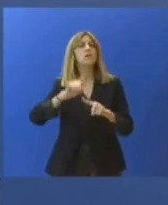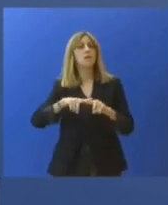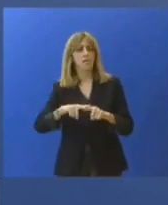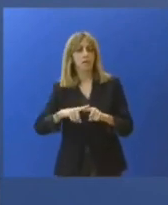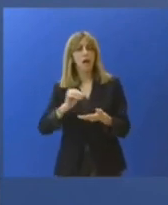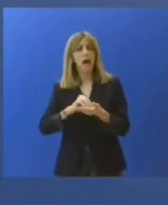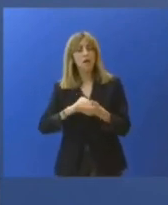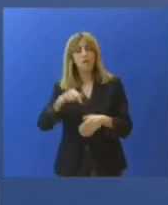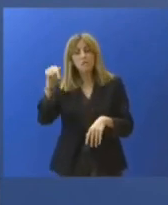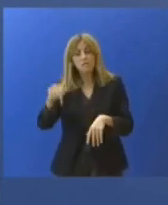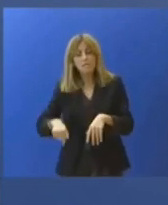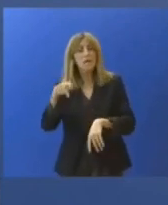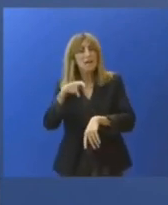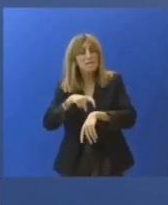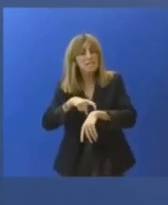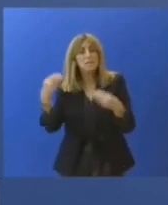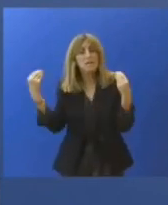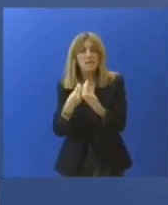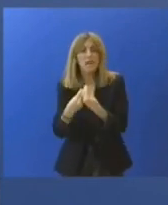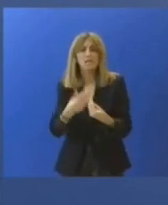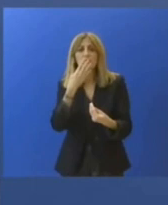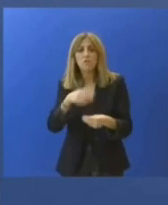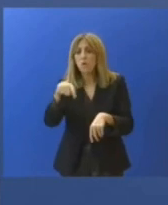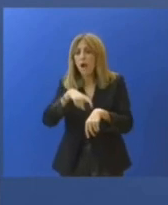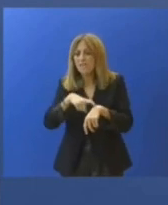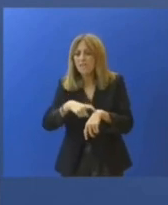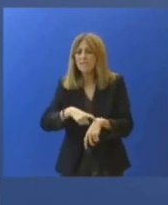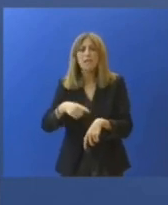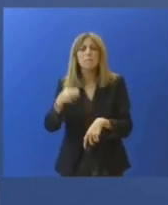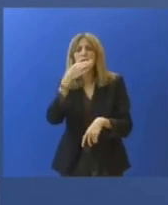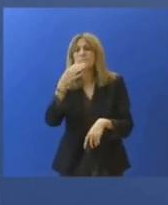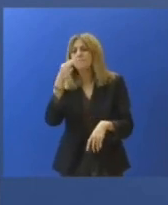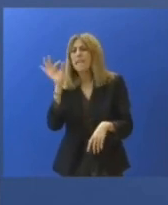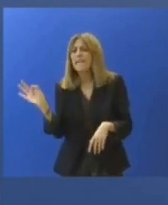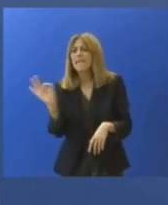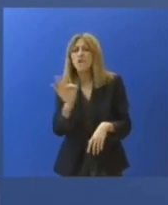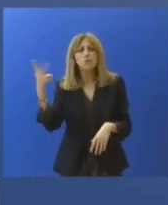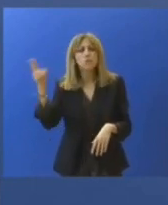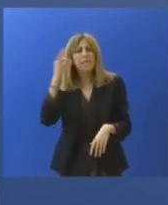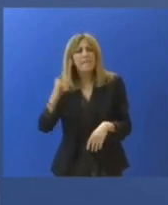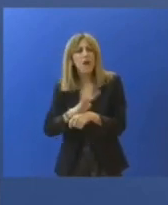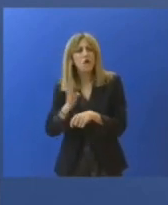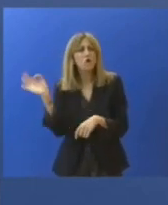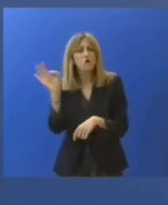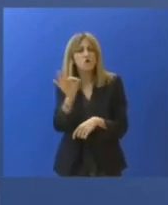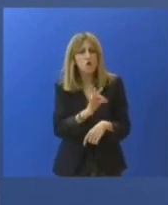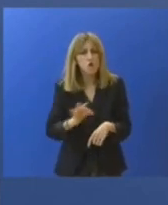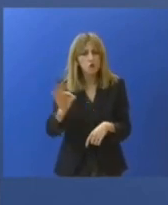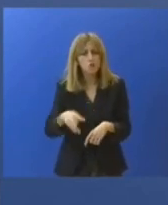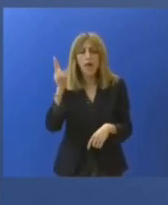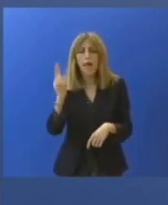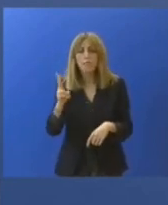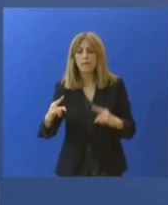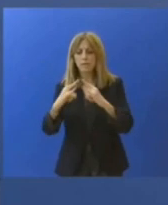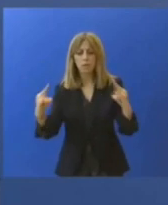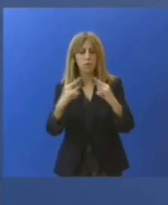δημόσιας υγείας, γίνεται καλύτερα αντιληπτό από όλους ότι θέματα όπως ο κορονοϊός μπορούν να αντιμετωπιστούν γρήγορα και αποτελεσματικά σε